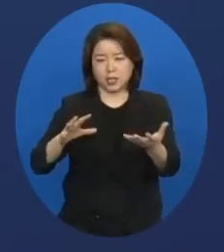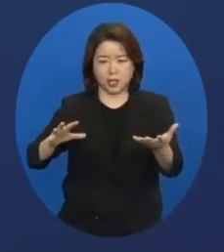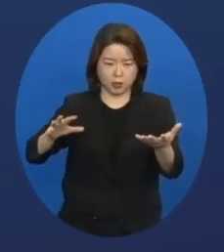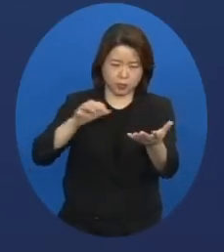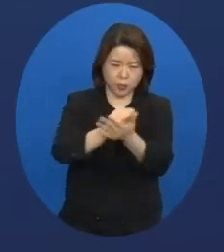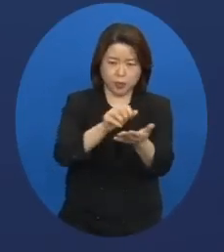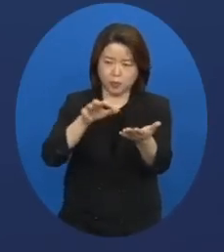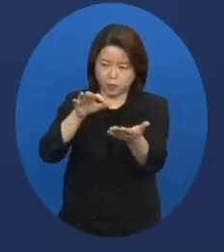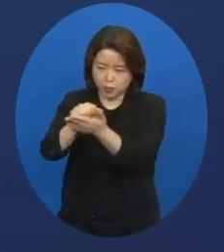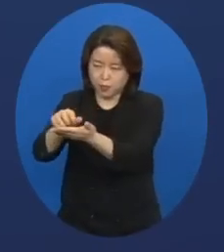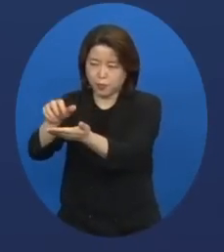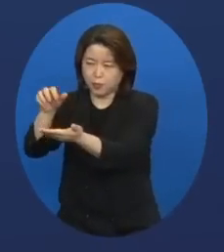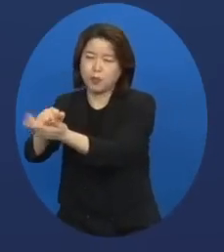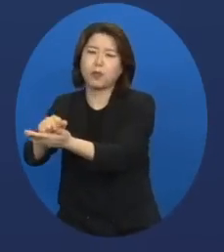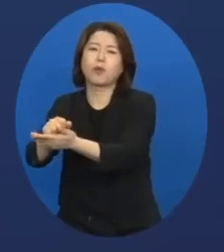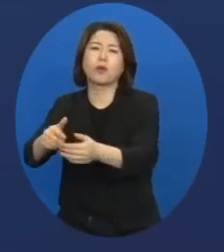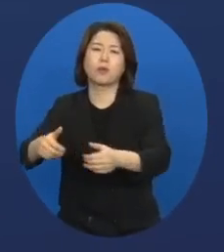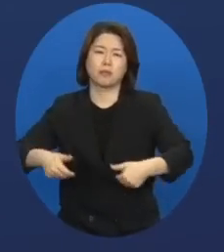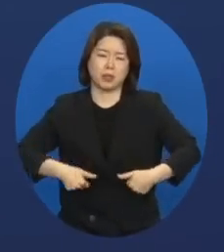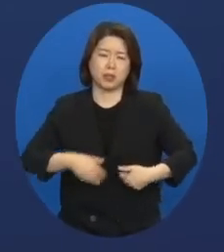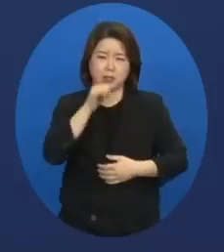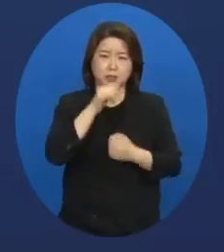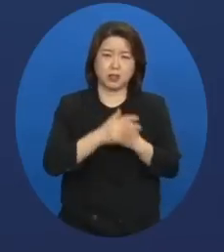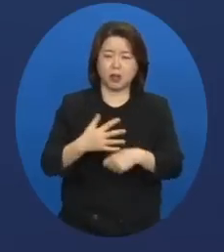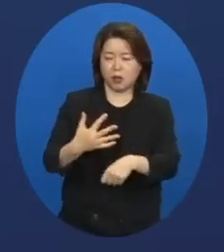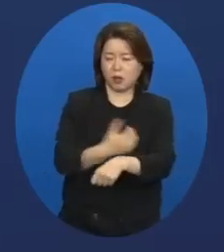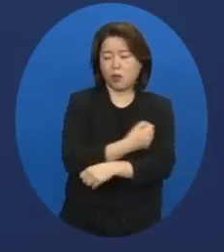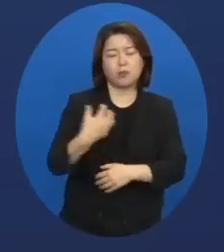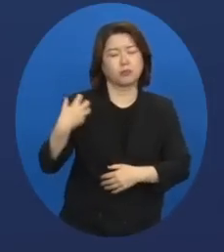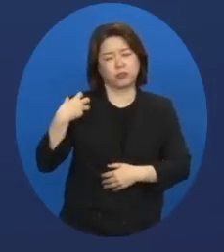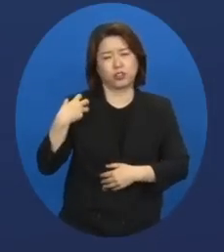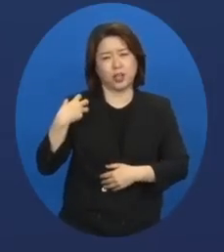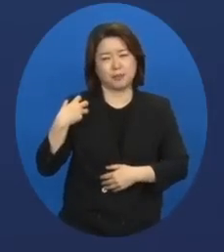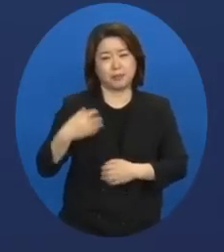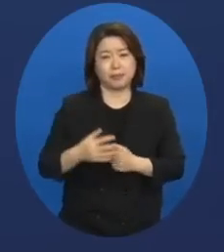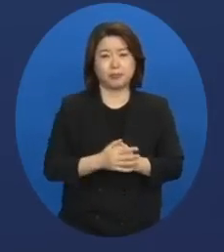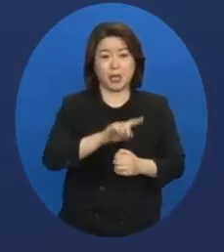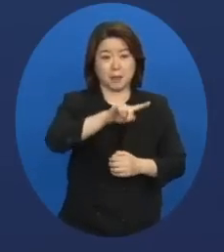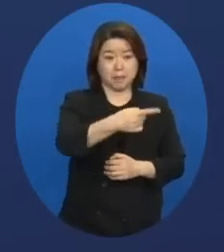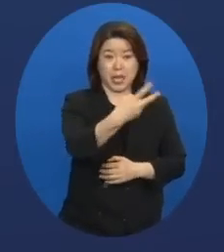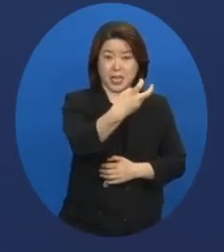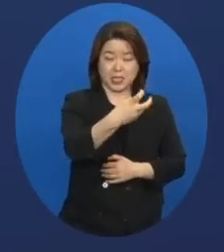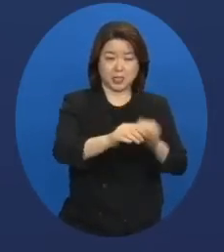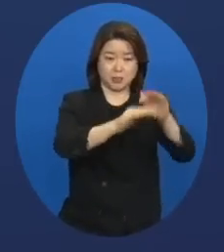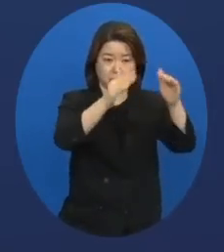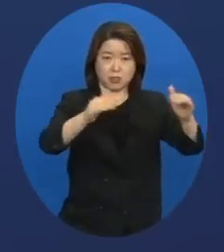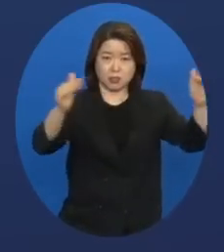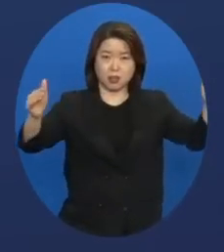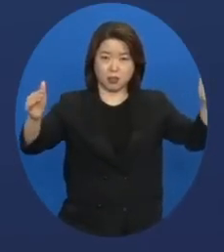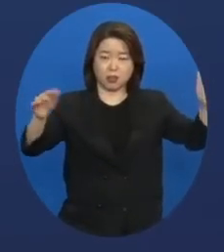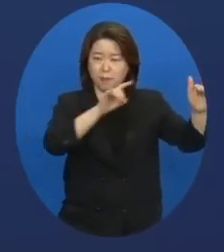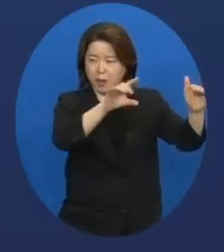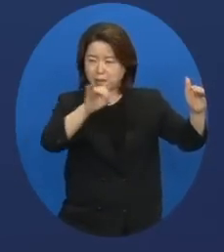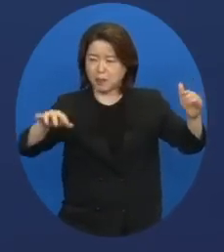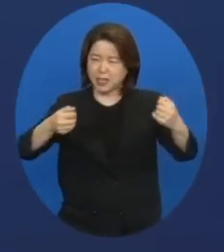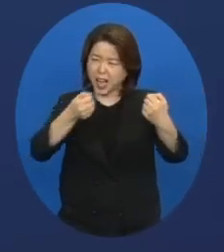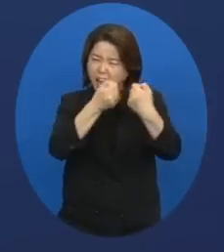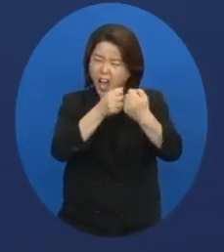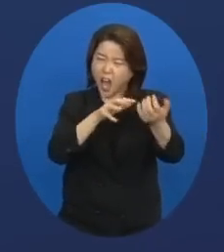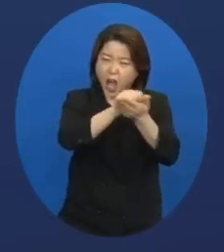될 성읍입니다. 엄청 부담스러운 거죠. 120개 성읍. 그런데